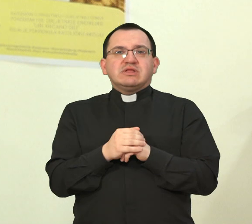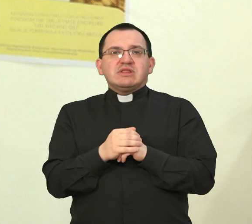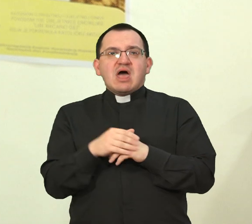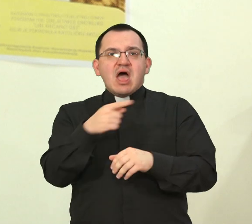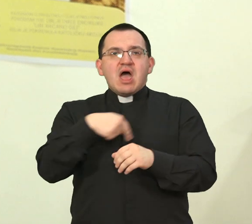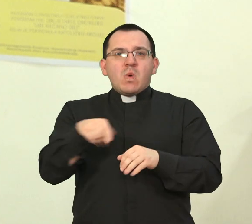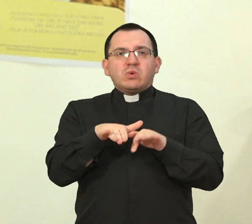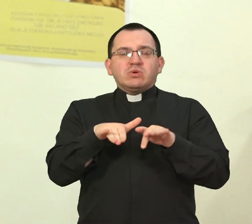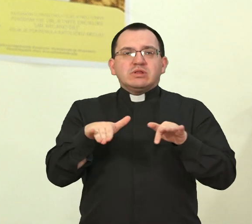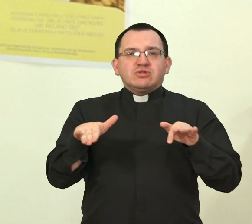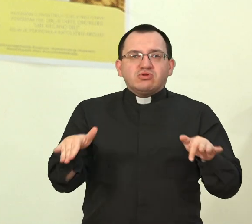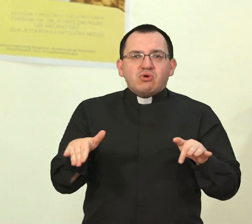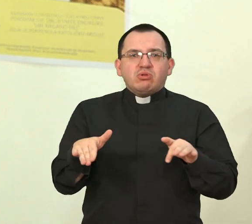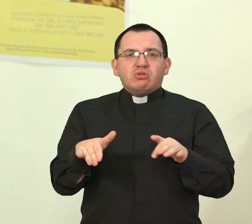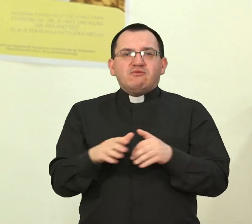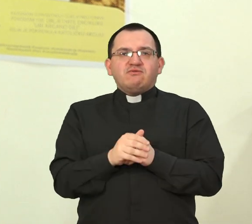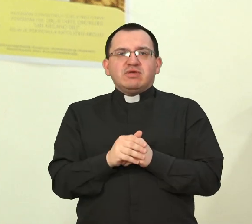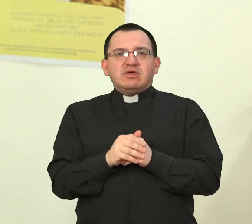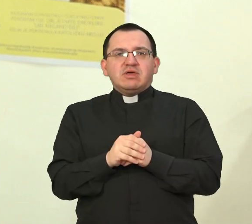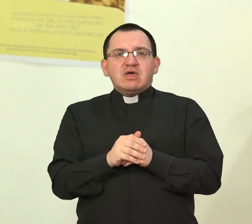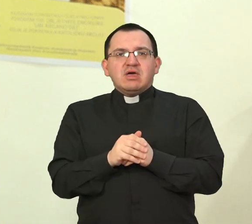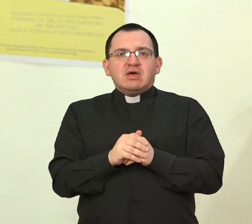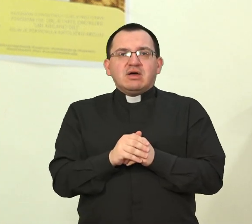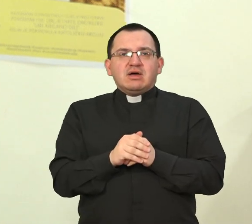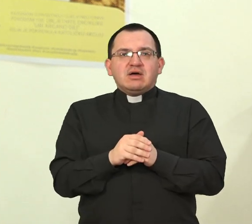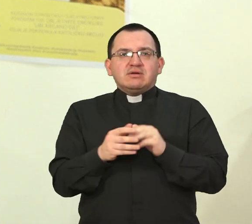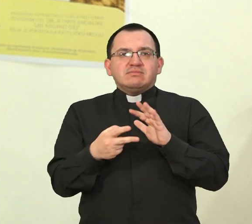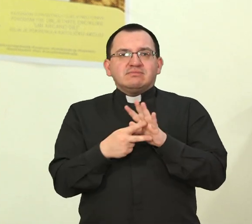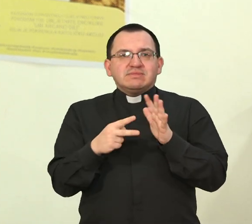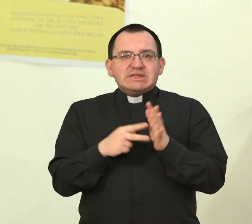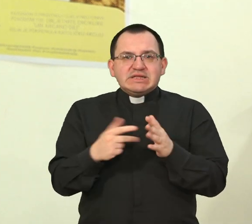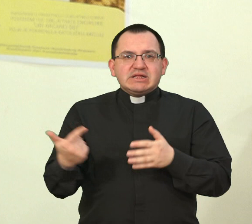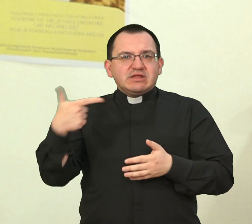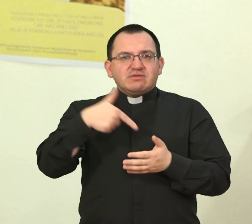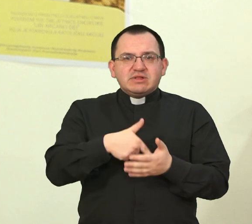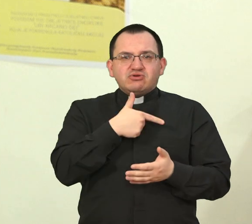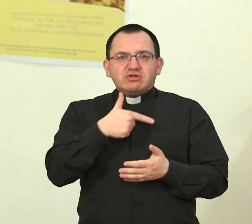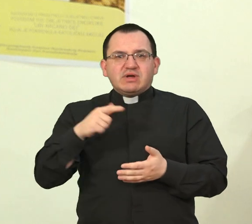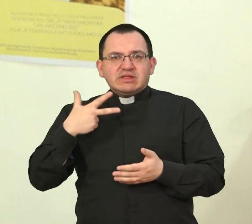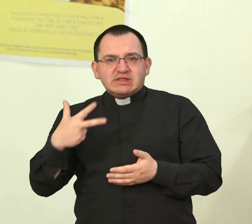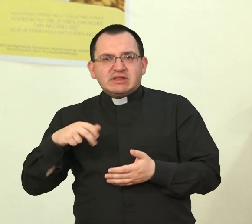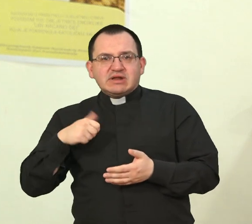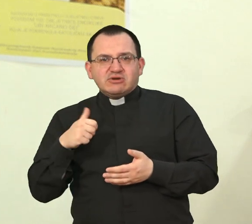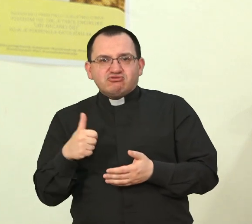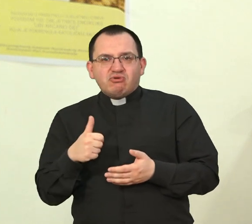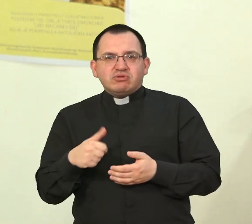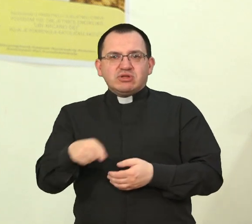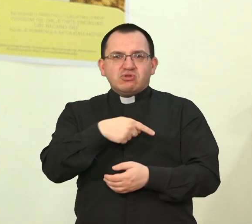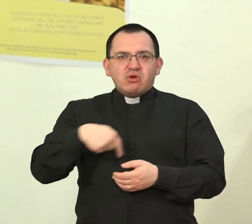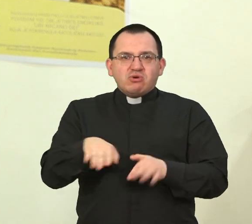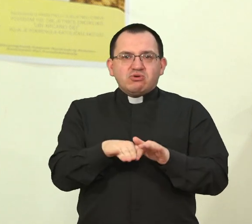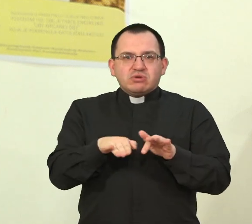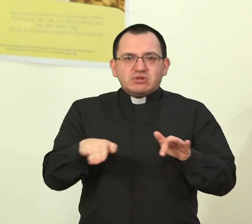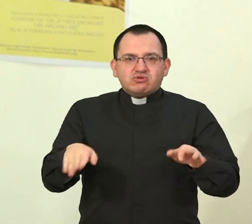stolova planiran je za zapravo čitavu ovu godinu 2023. Održavat će se okrugli stolovi